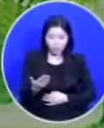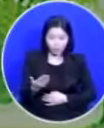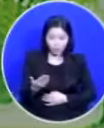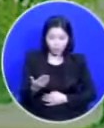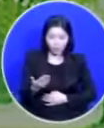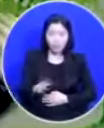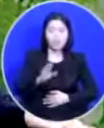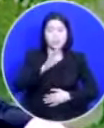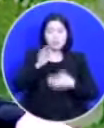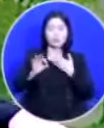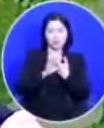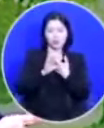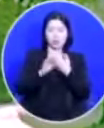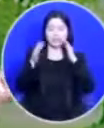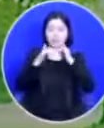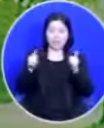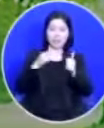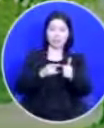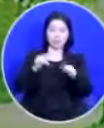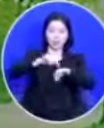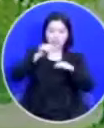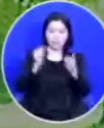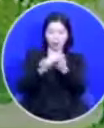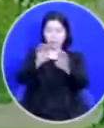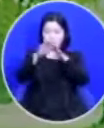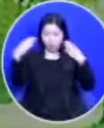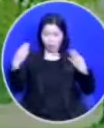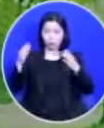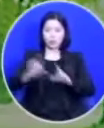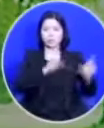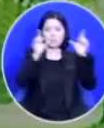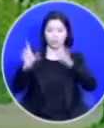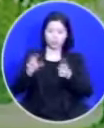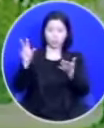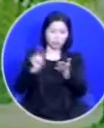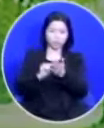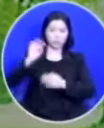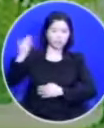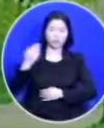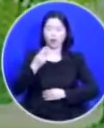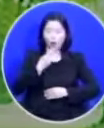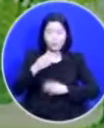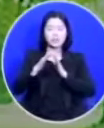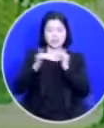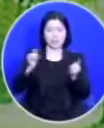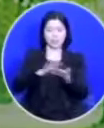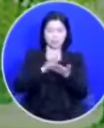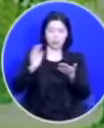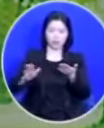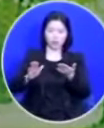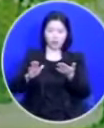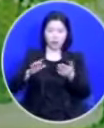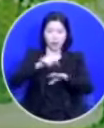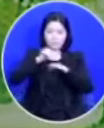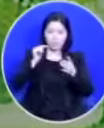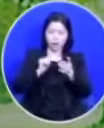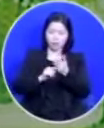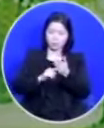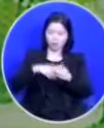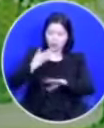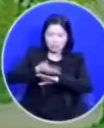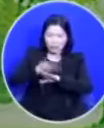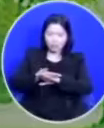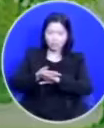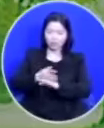사람들에게 마음 열고 살아도 문제가 될 게 없는 사람입니다 마음의 엉뚱한 거 거짓된